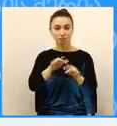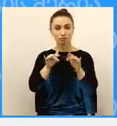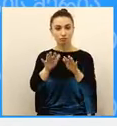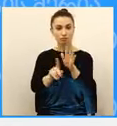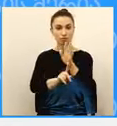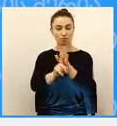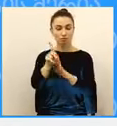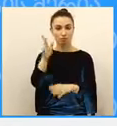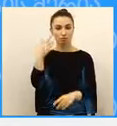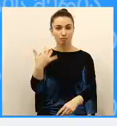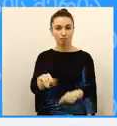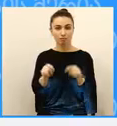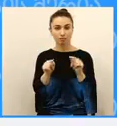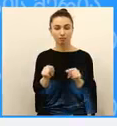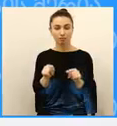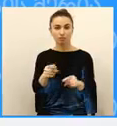სამუშაოები.